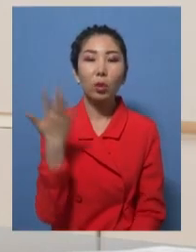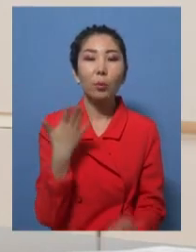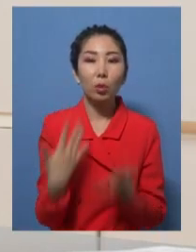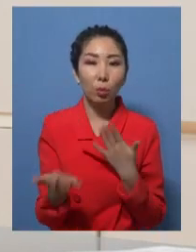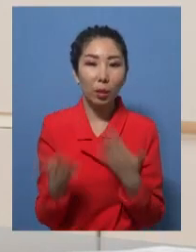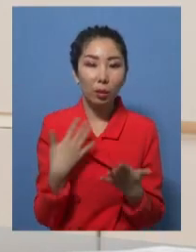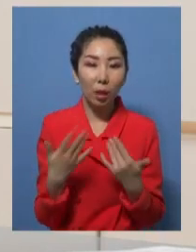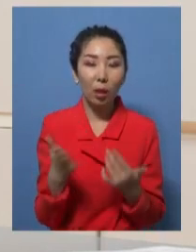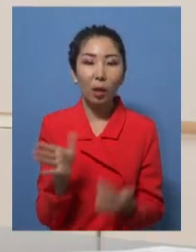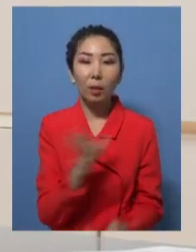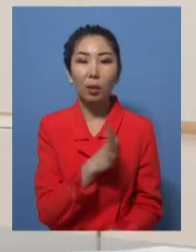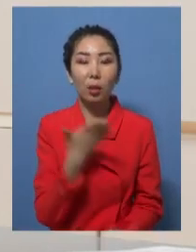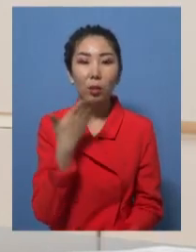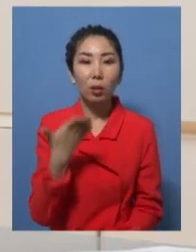болатынмын.